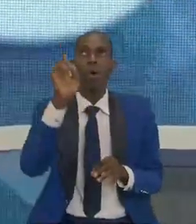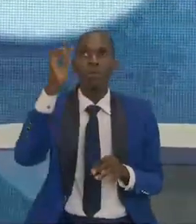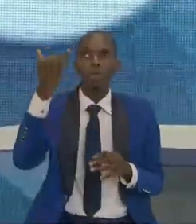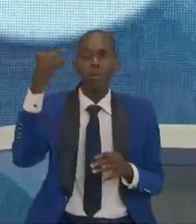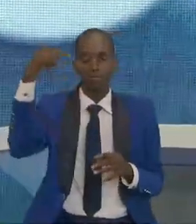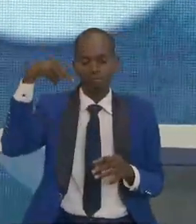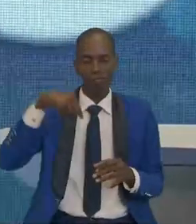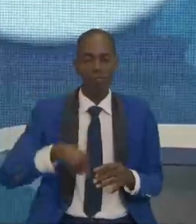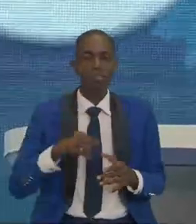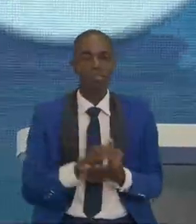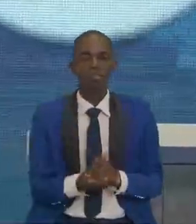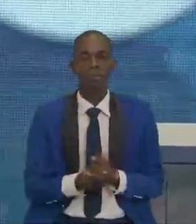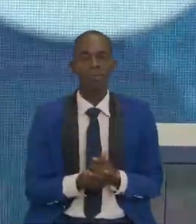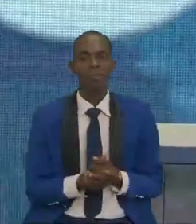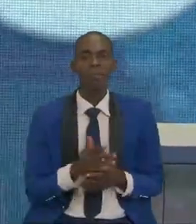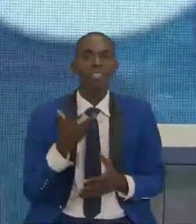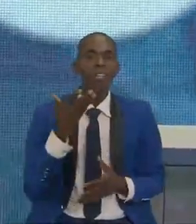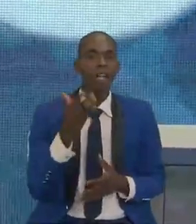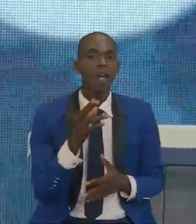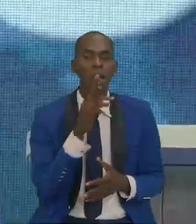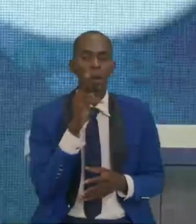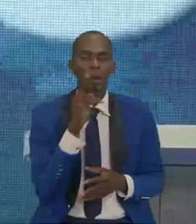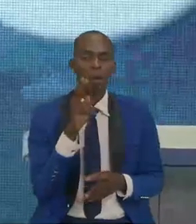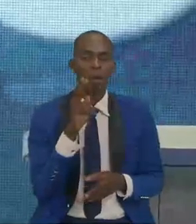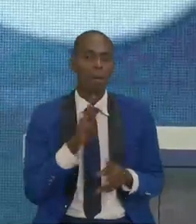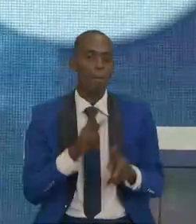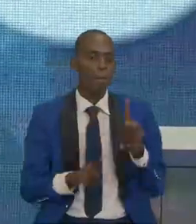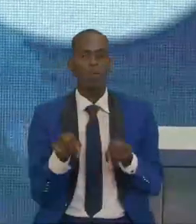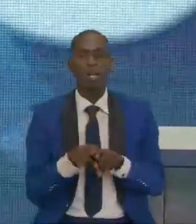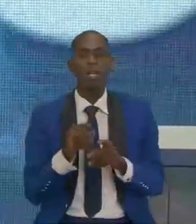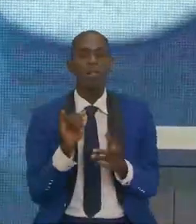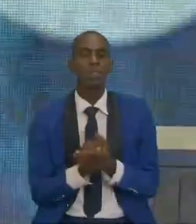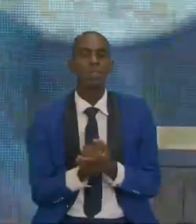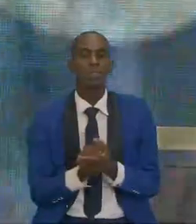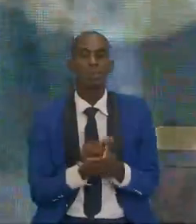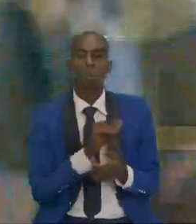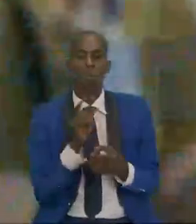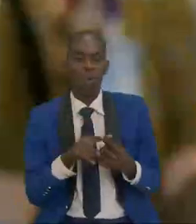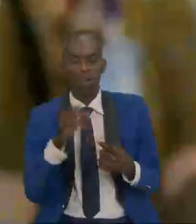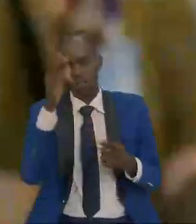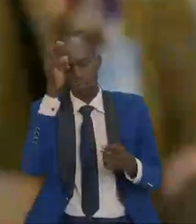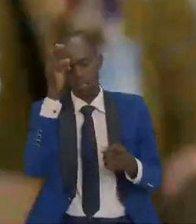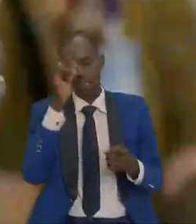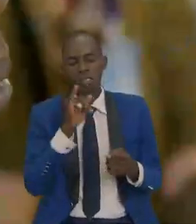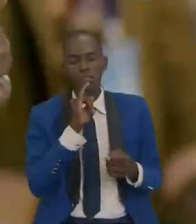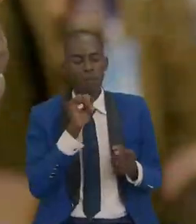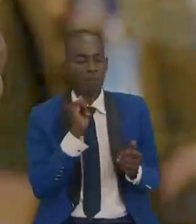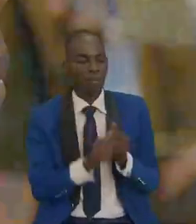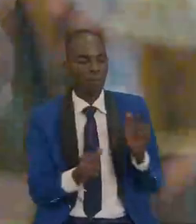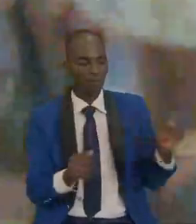Il inverse l'usage des paupières. Il y a des gens de cette